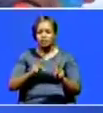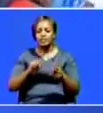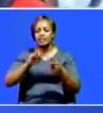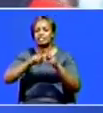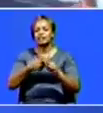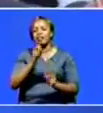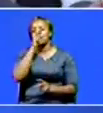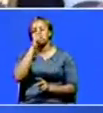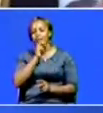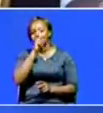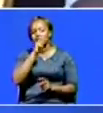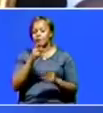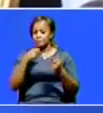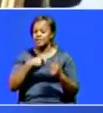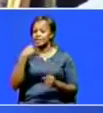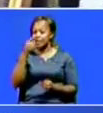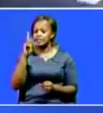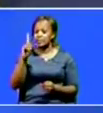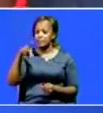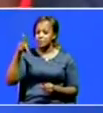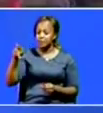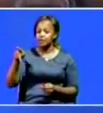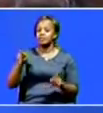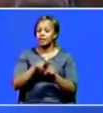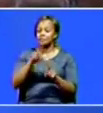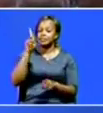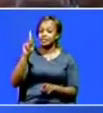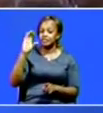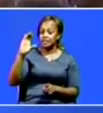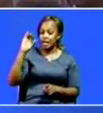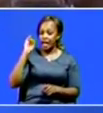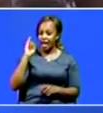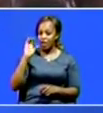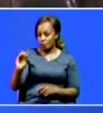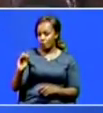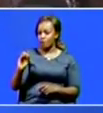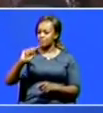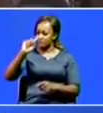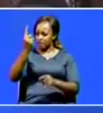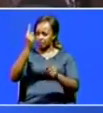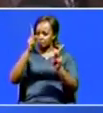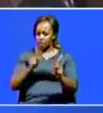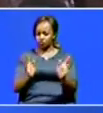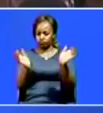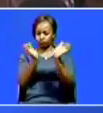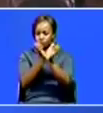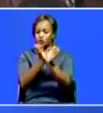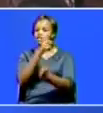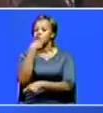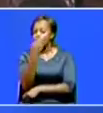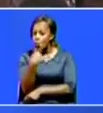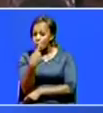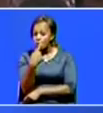niambie DPP leo na DCIO kwamba mtu wa kwanza kukamatwa ni William